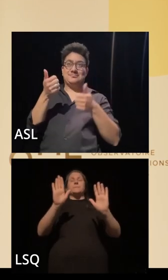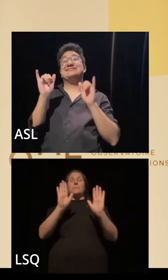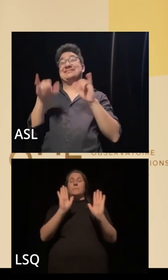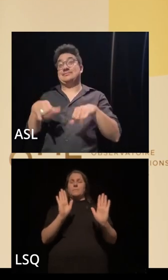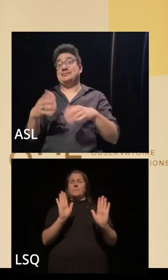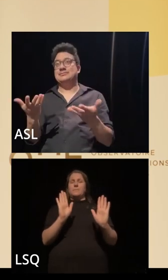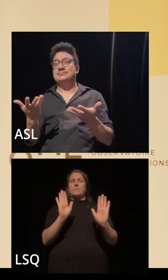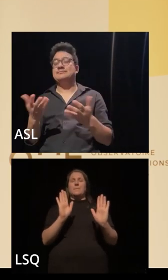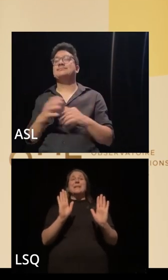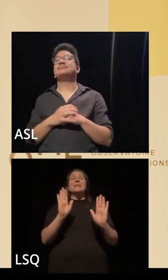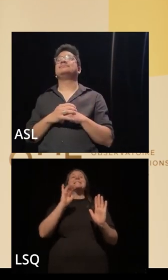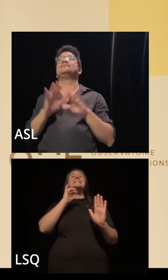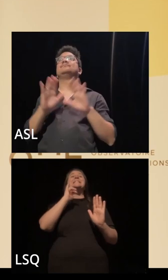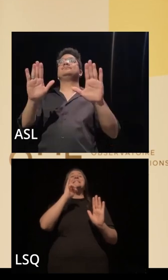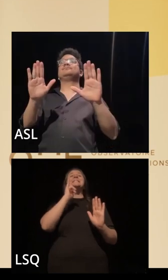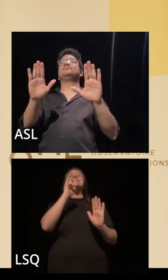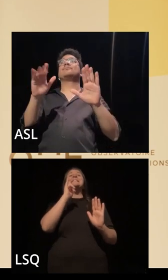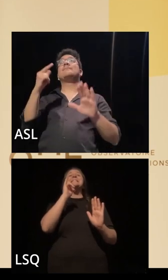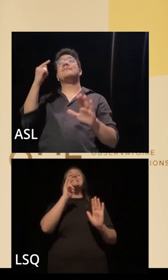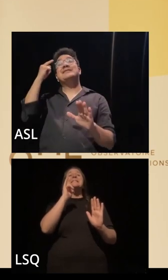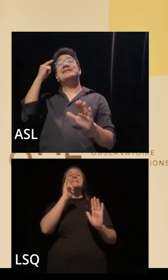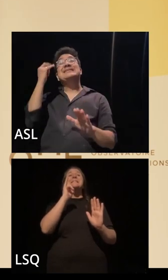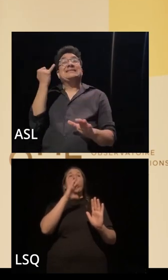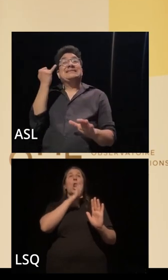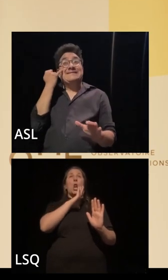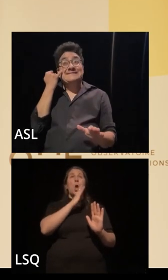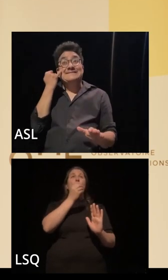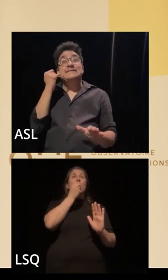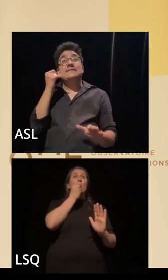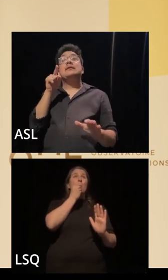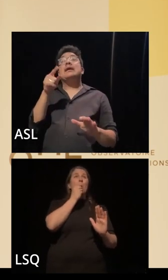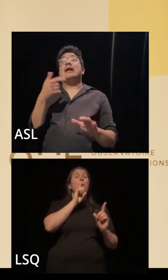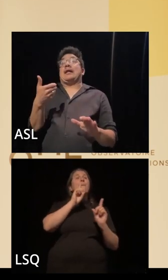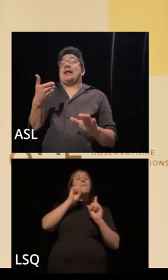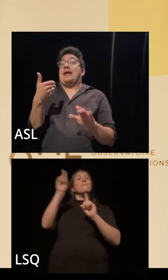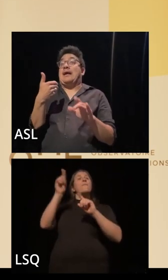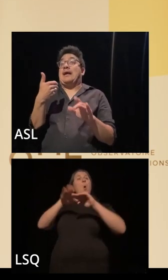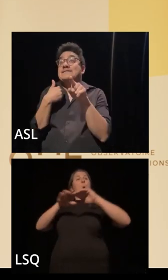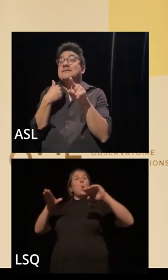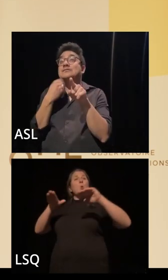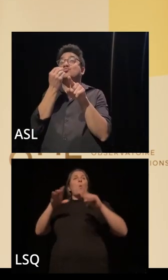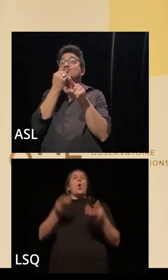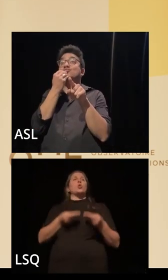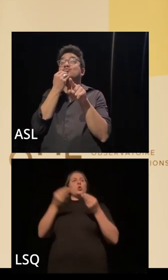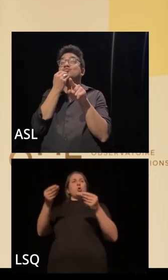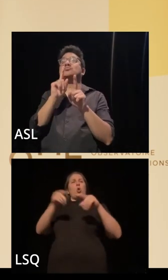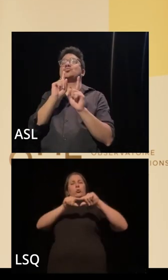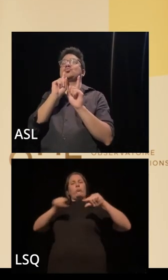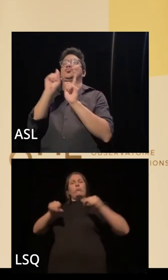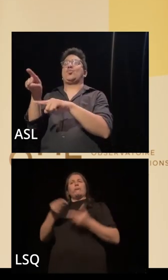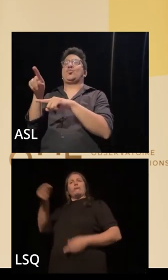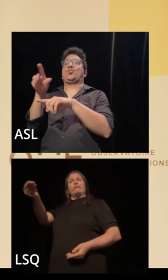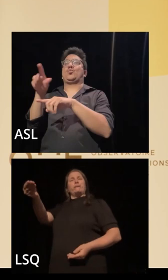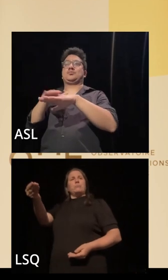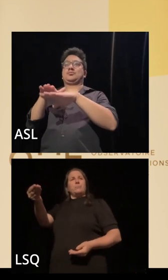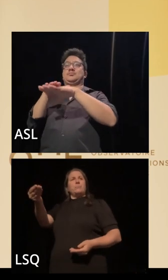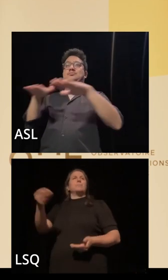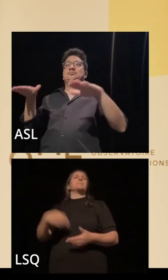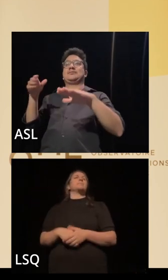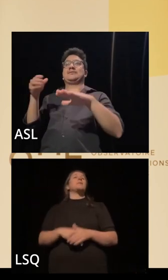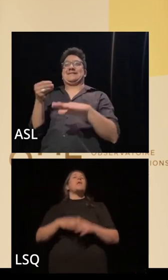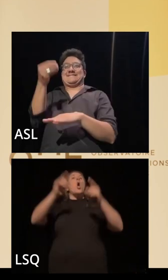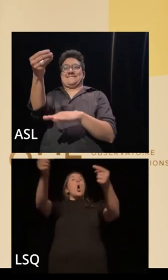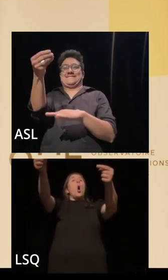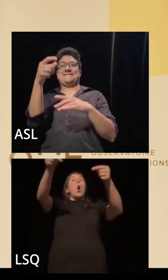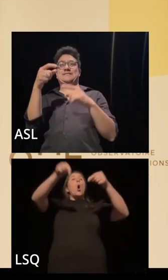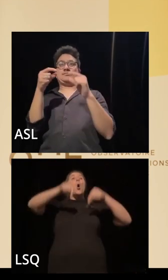pour ceux et celles qui ont acheté le repas, vous allez vous présenter au comptoir avec votre ticket repas. Et nous